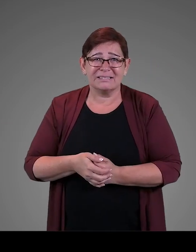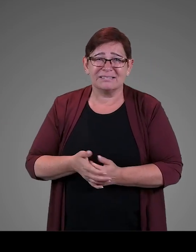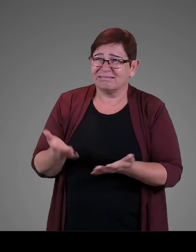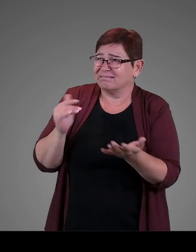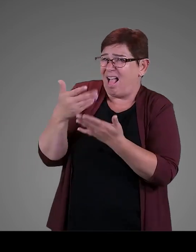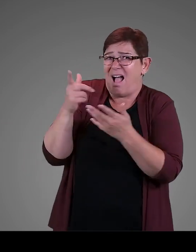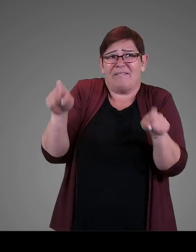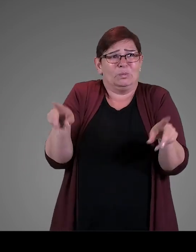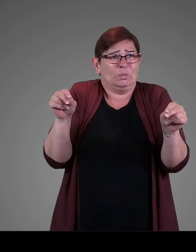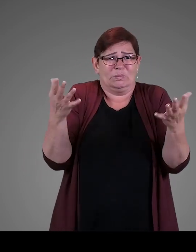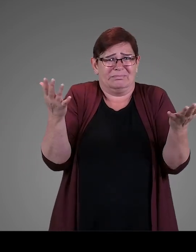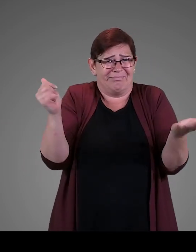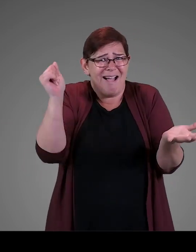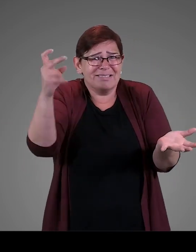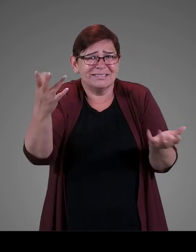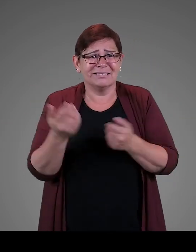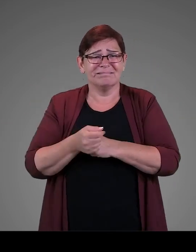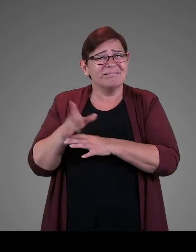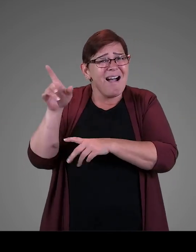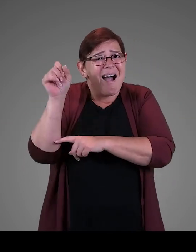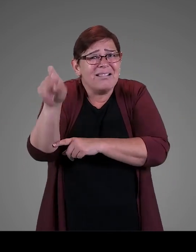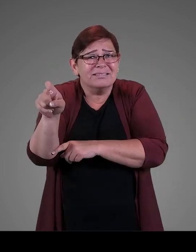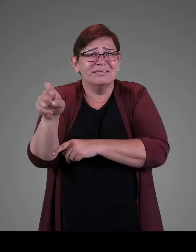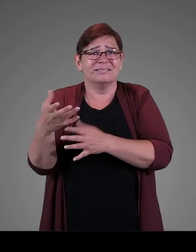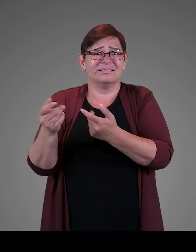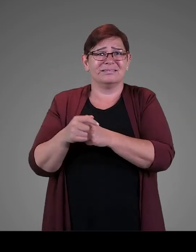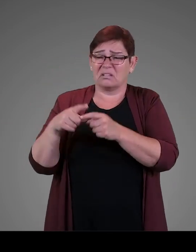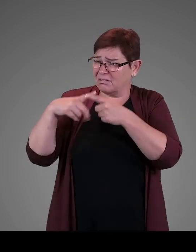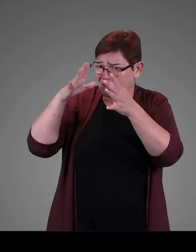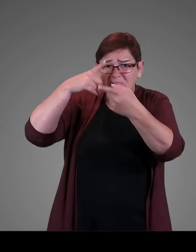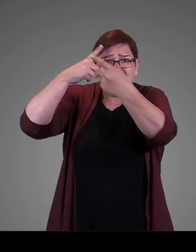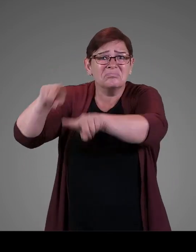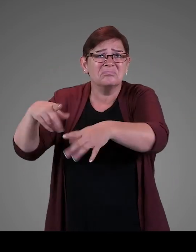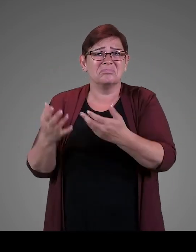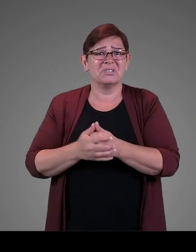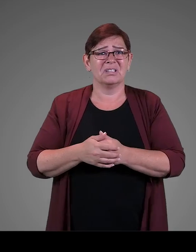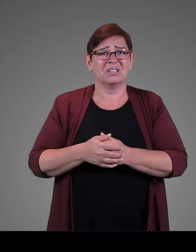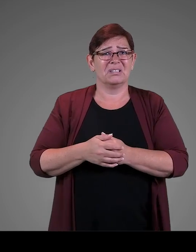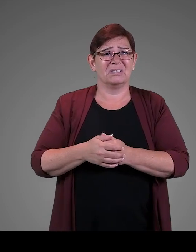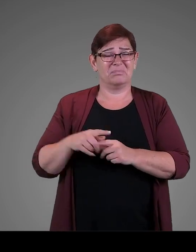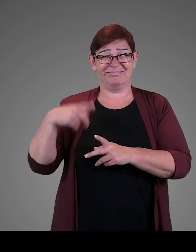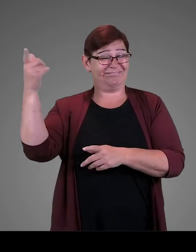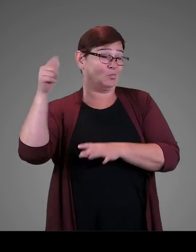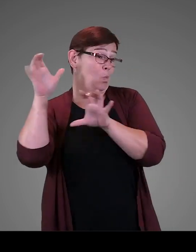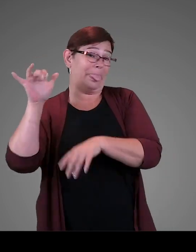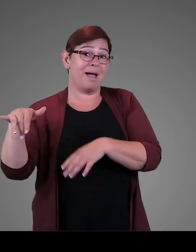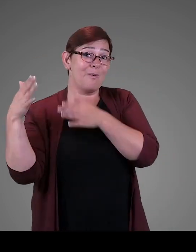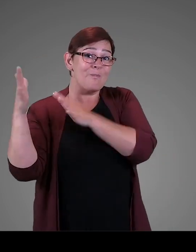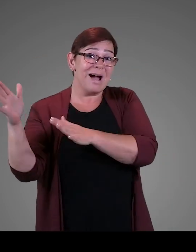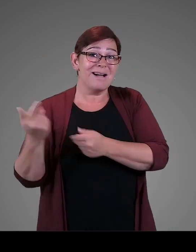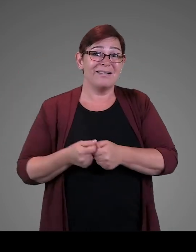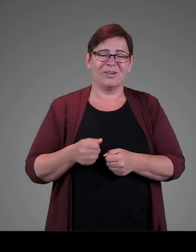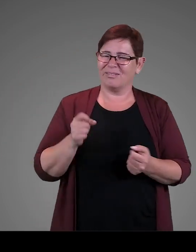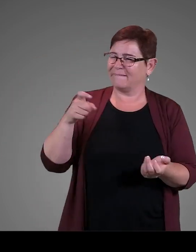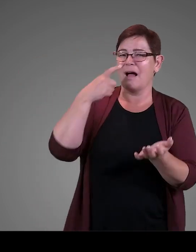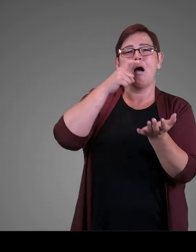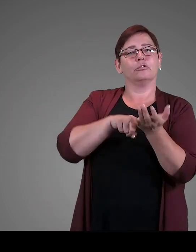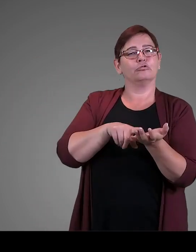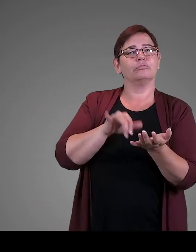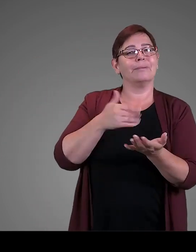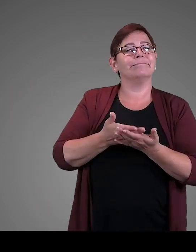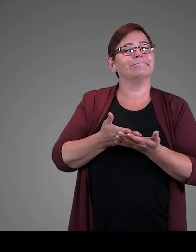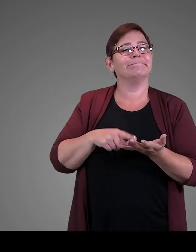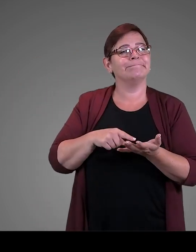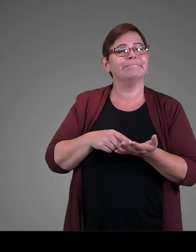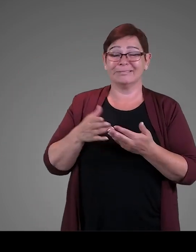faut juste comme poser la question, il faut demander ça, puis c'est réglé. Mais non, il fait pas comme ça. Donc, il faut aussi nommer le fait que même dans les ressources